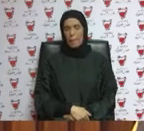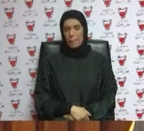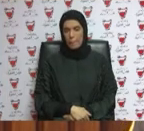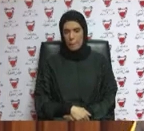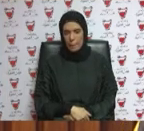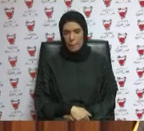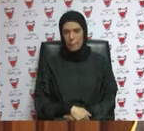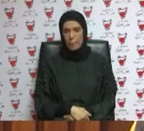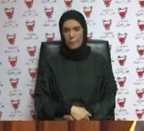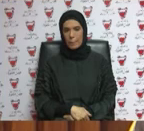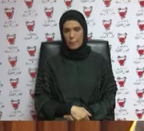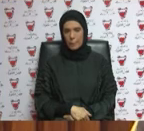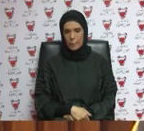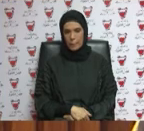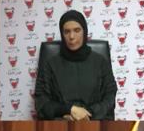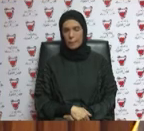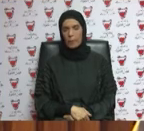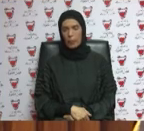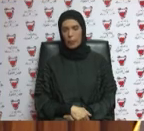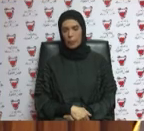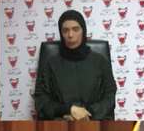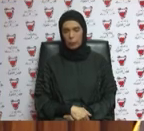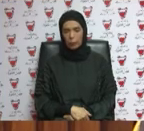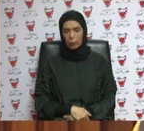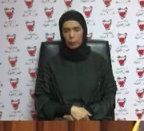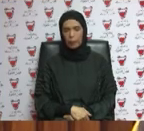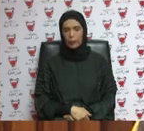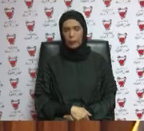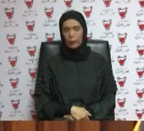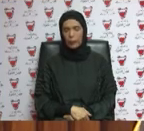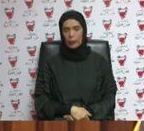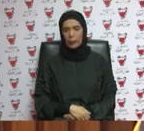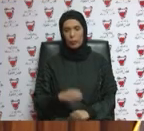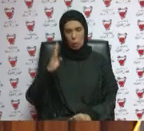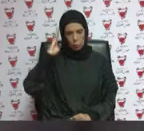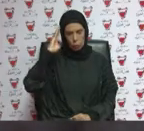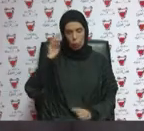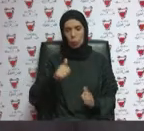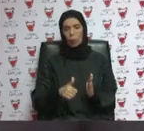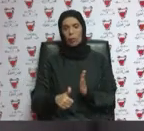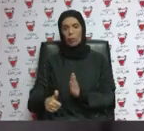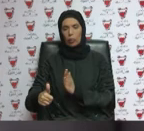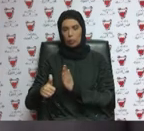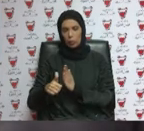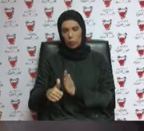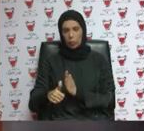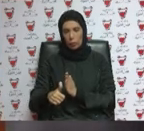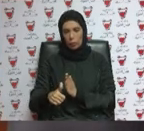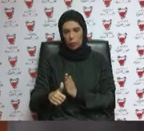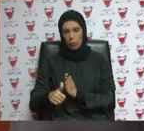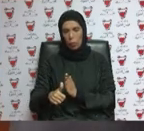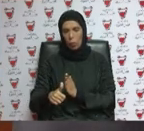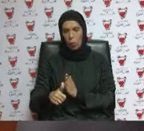شكرا سيد الرئيس. طبعا انا اضم صوتي للجميع في شكر القياده والهيئه التنسيقيه